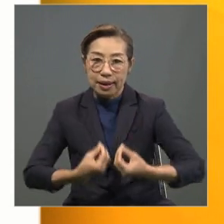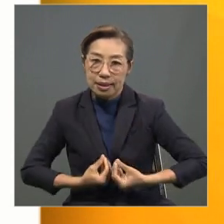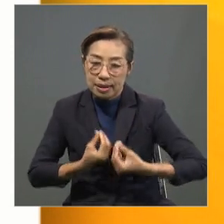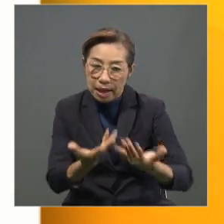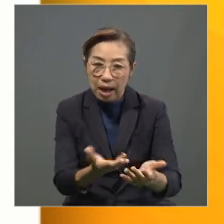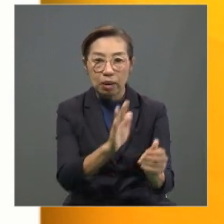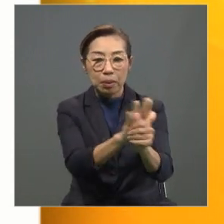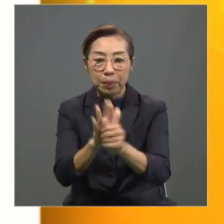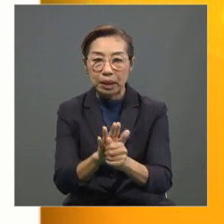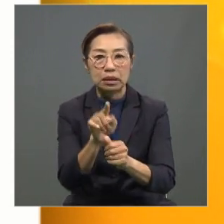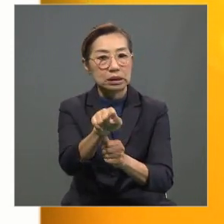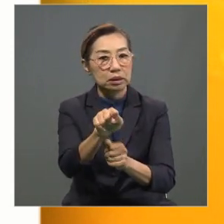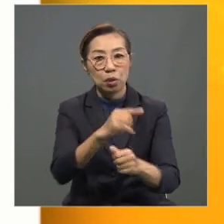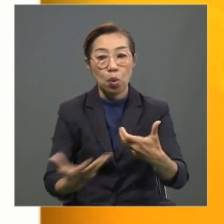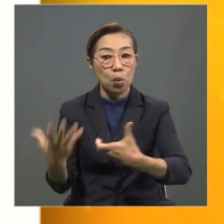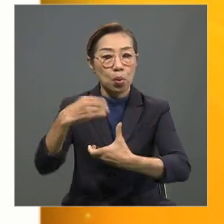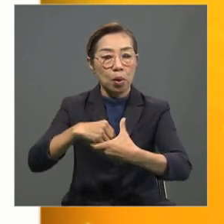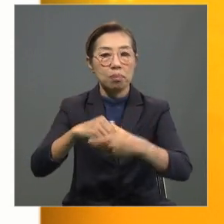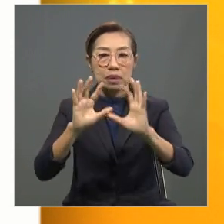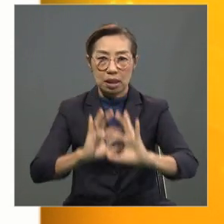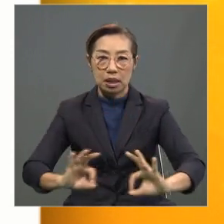คุณธรรมสำคัญแห่งพุทธาธิวาส